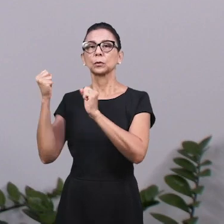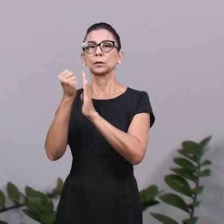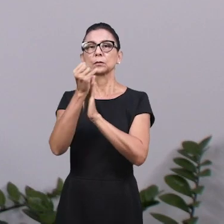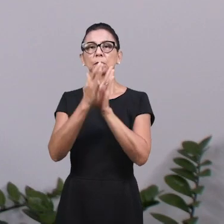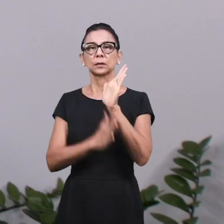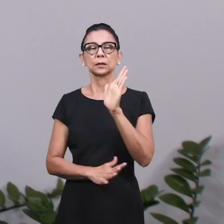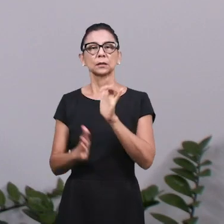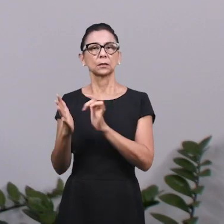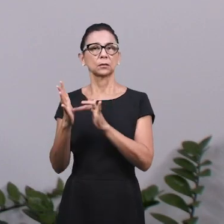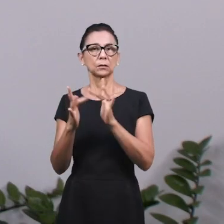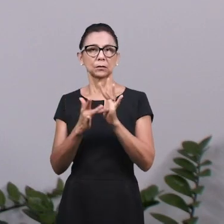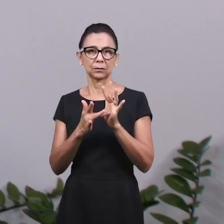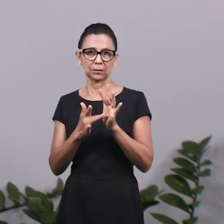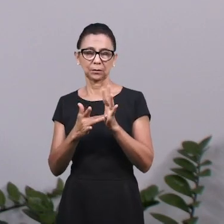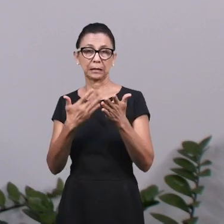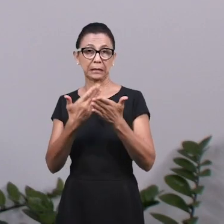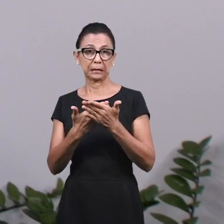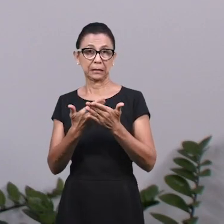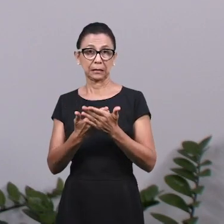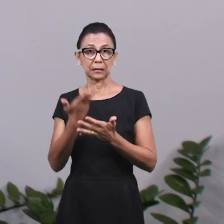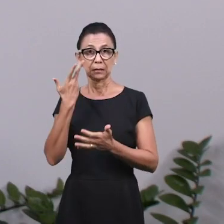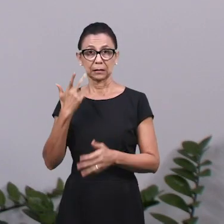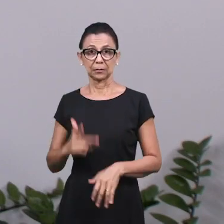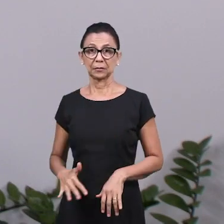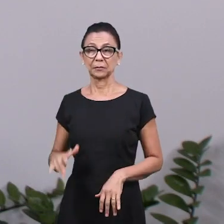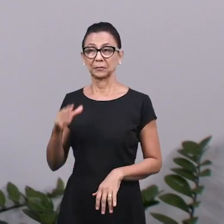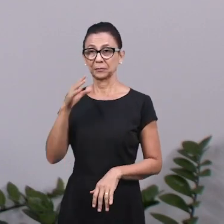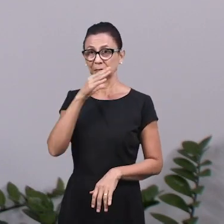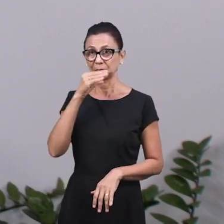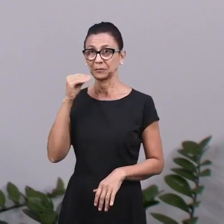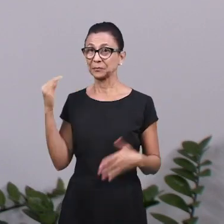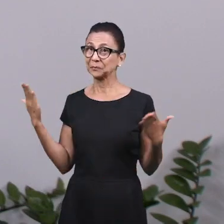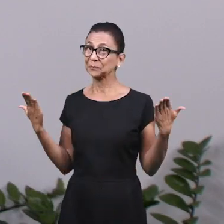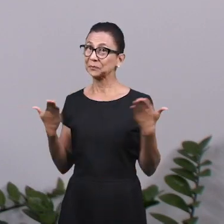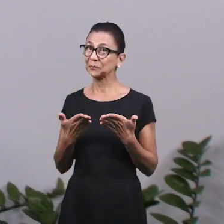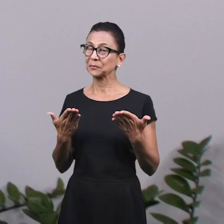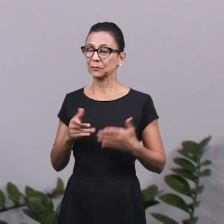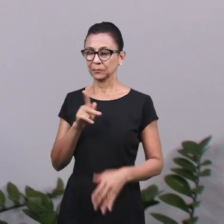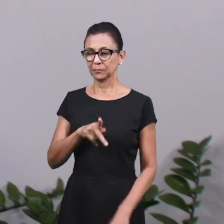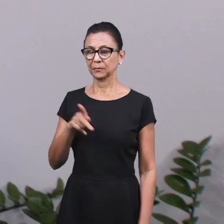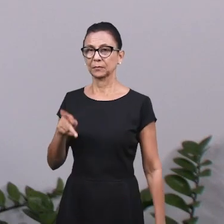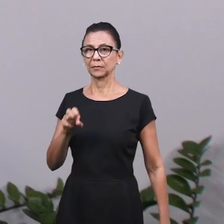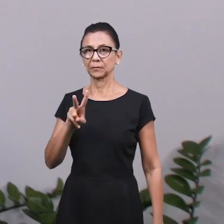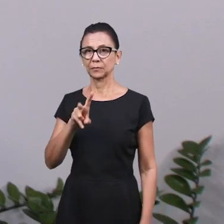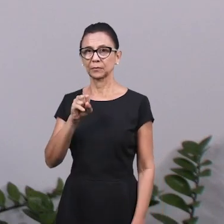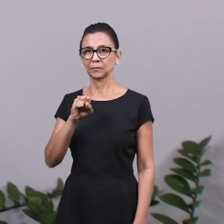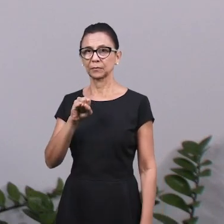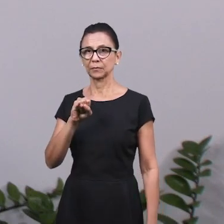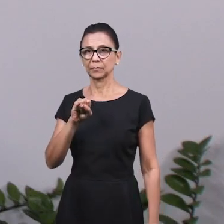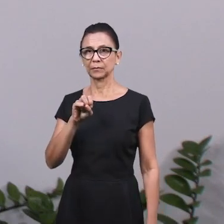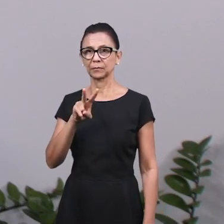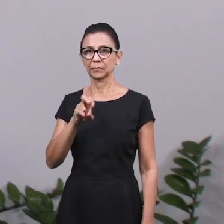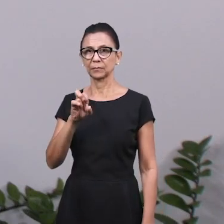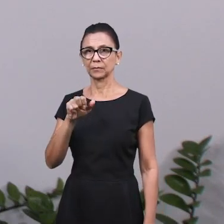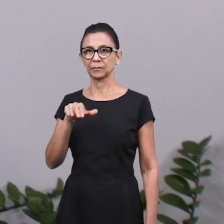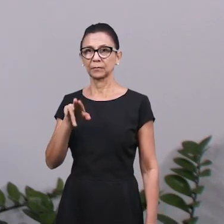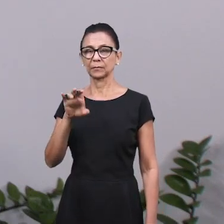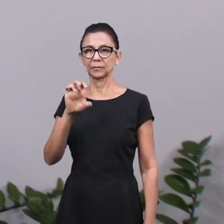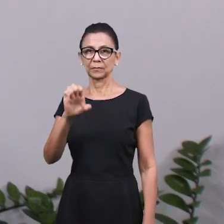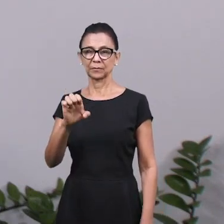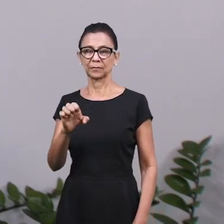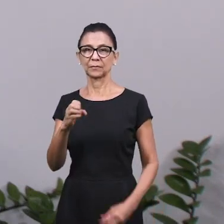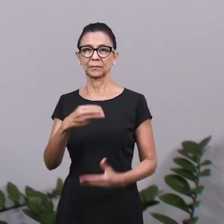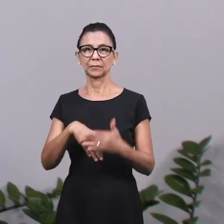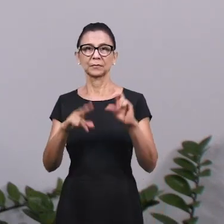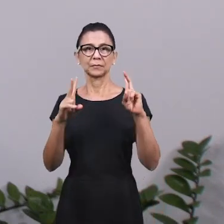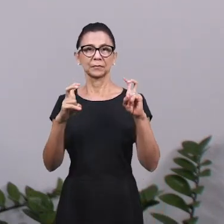Seigneur Jésus. Dans l'étude pour les enfants intermédiaires d'aujourd'hui, la professeure Viviane Elay, dans la thématique